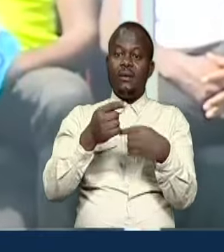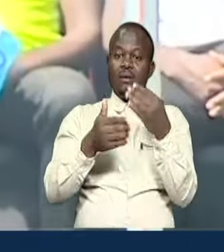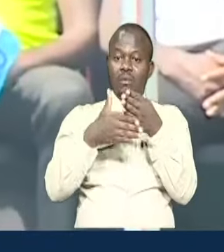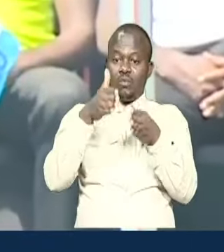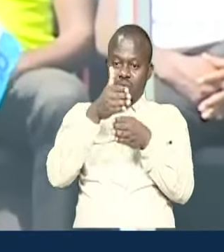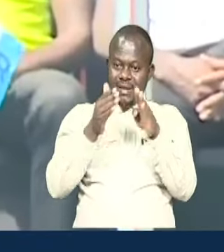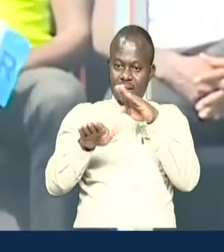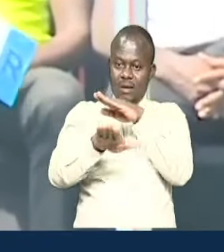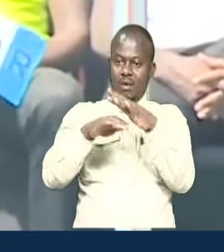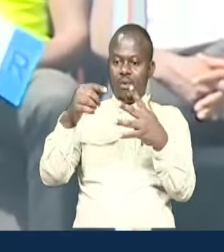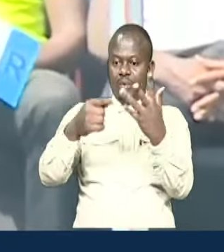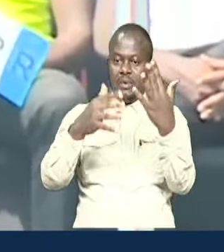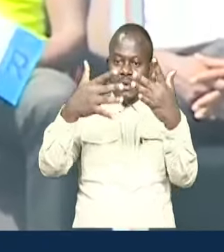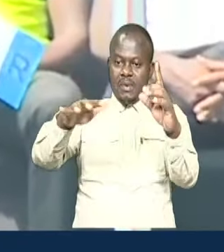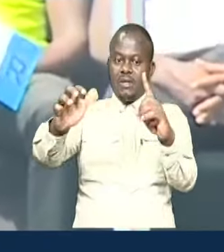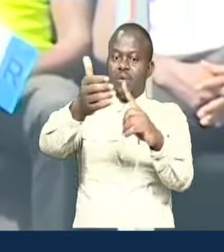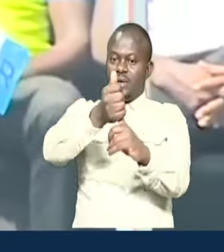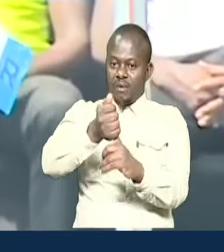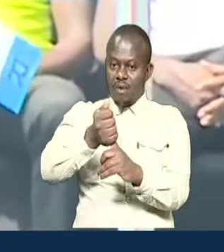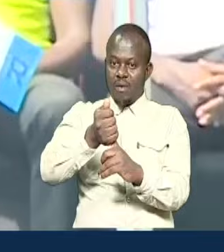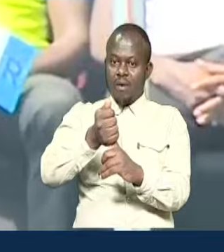mwubakire aho kubimaze kugerwaho